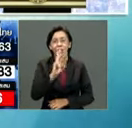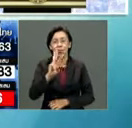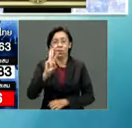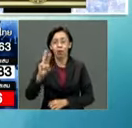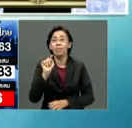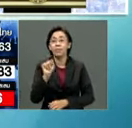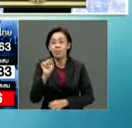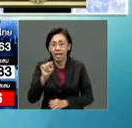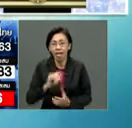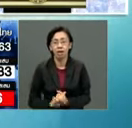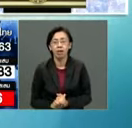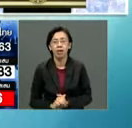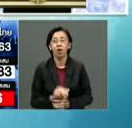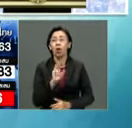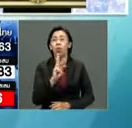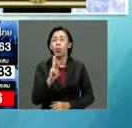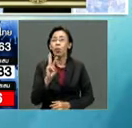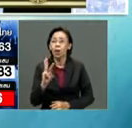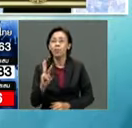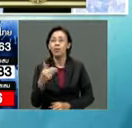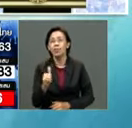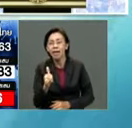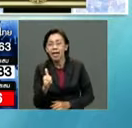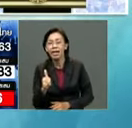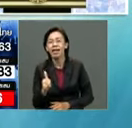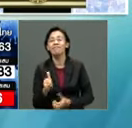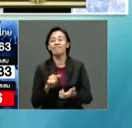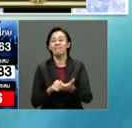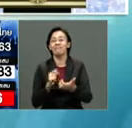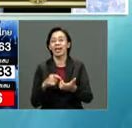ยระบบใหญ่ๆแล้วอาจจะมีแอปล่างๆอยู่ด้วยนะครับ